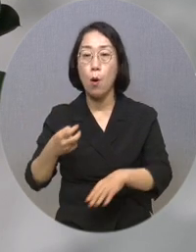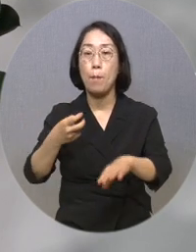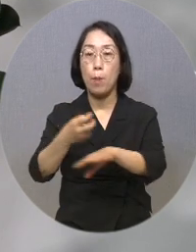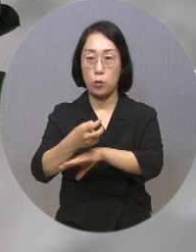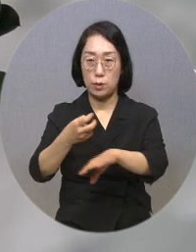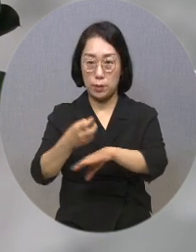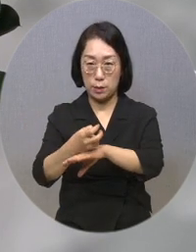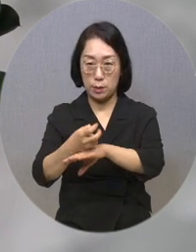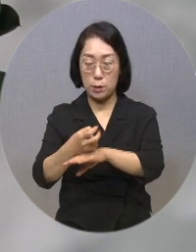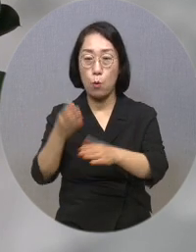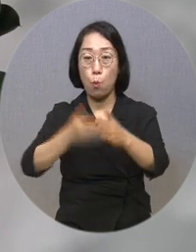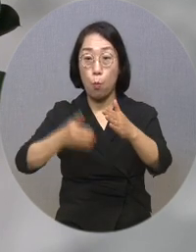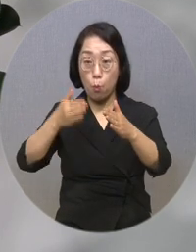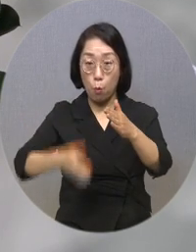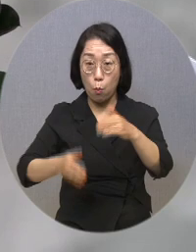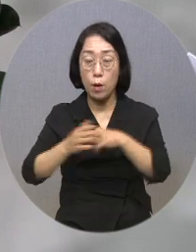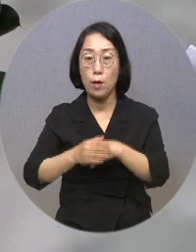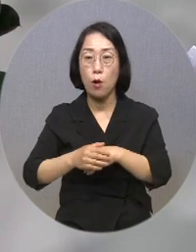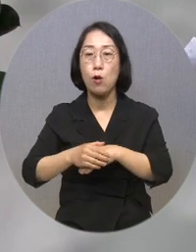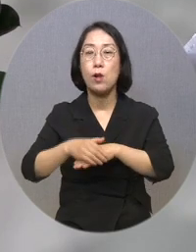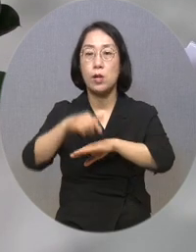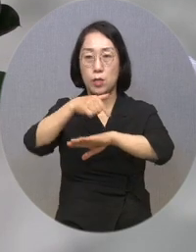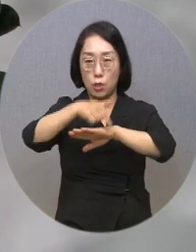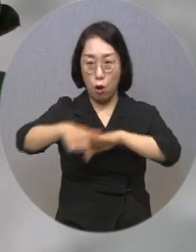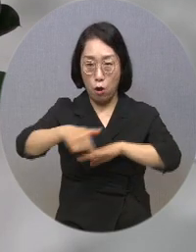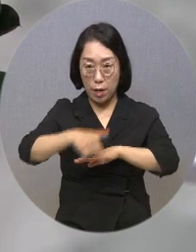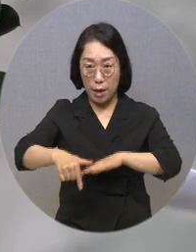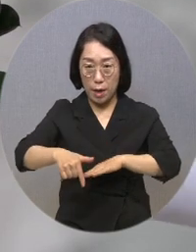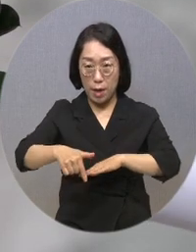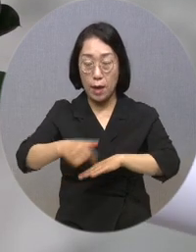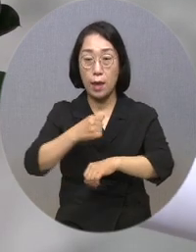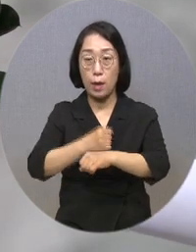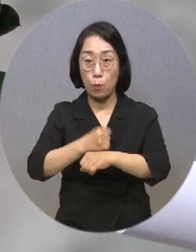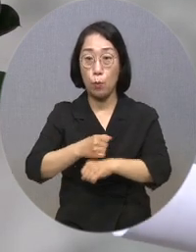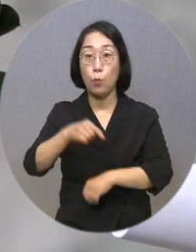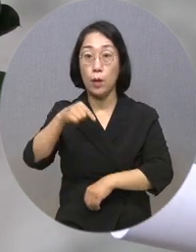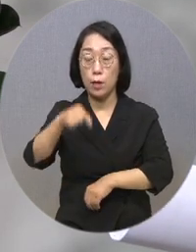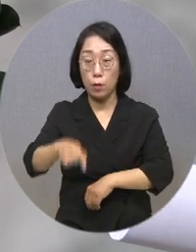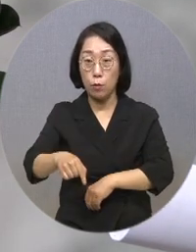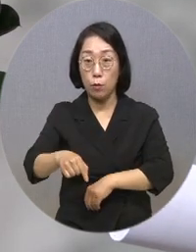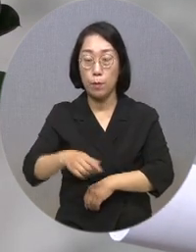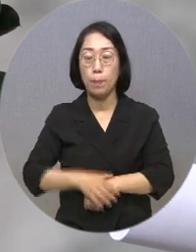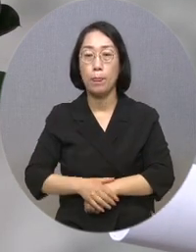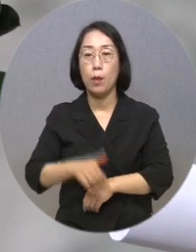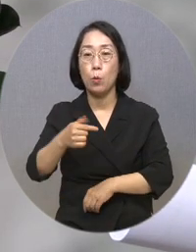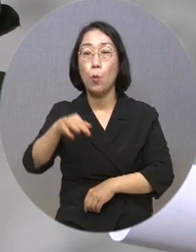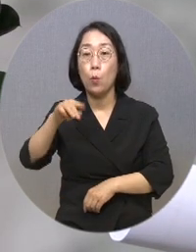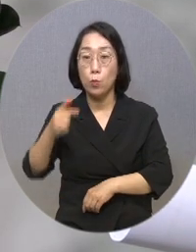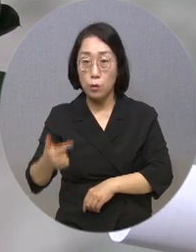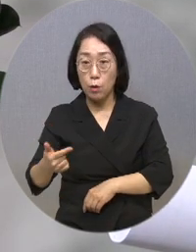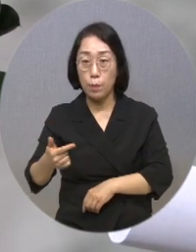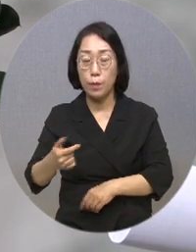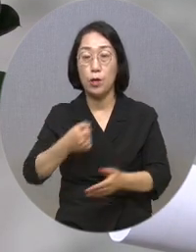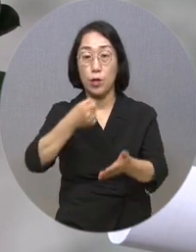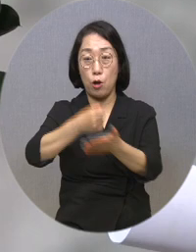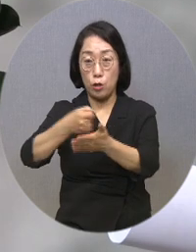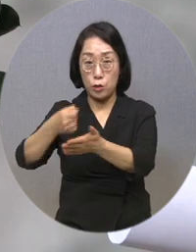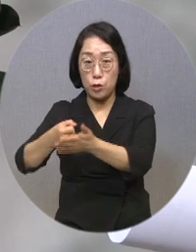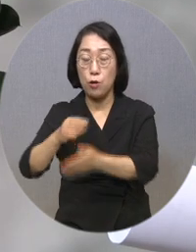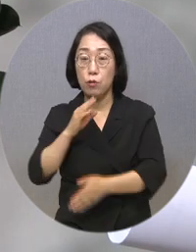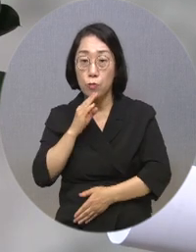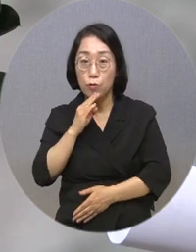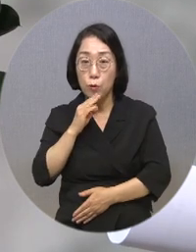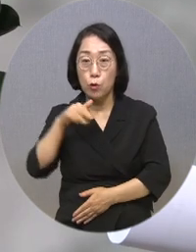설계해서 만들었습니다. 그 공공버스라는 것은 노선 입찰형 버스